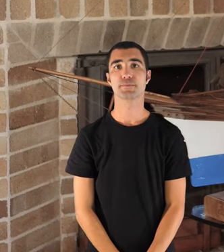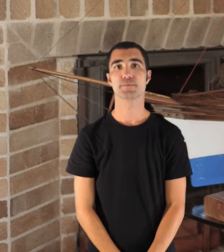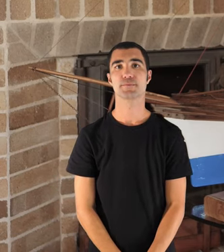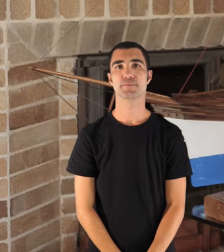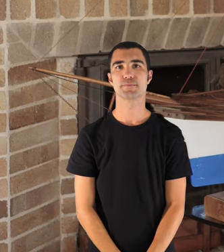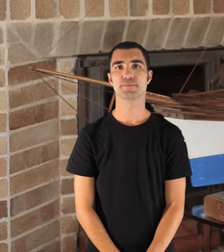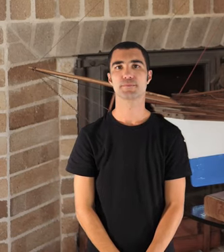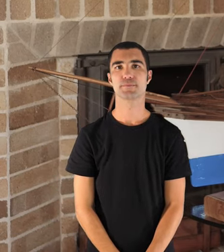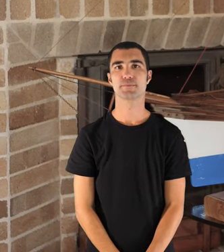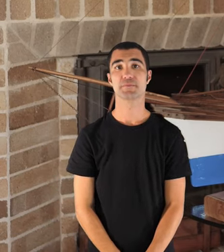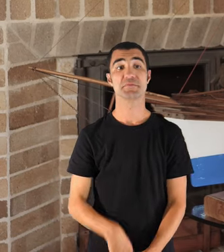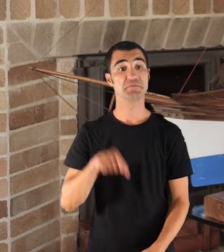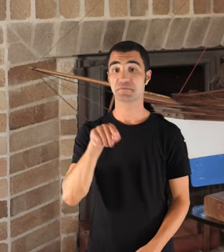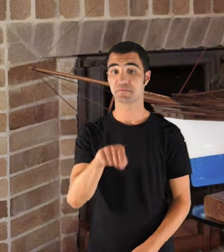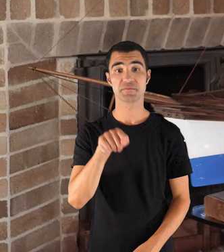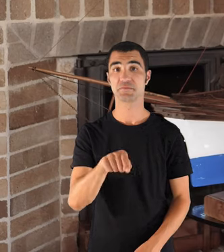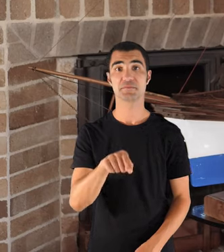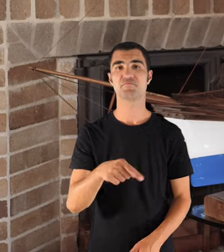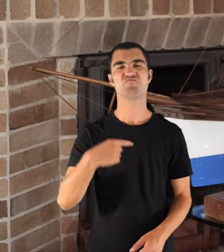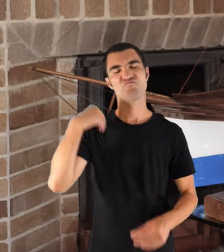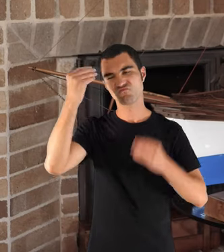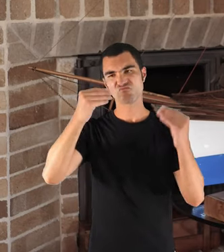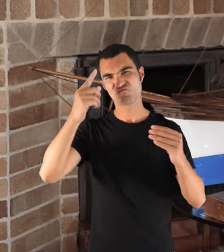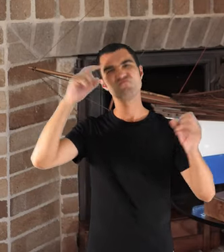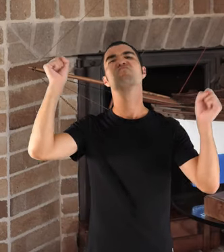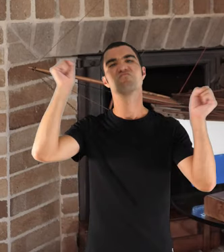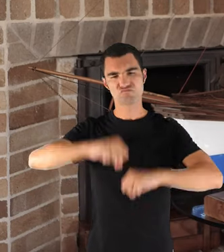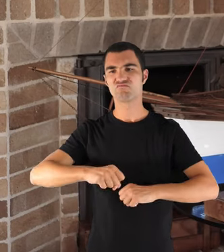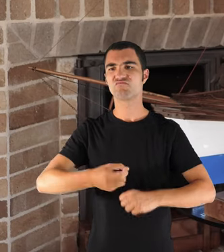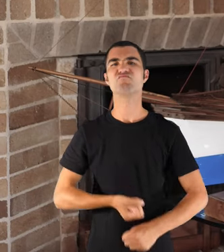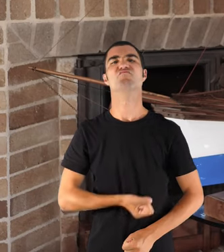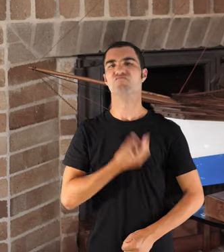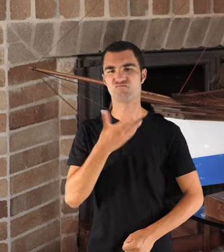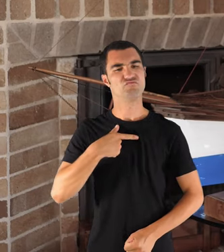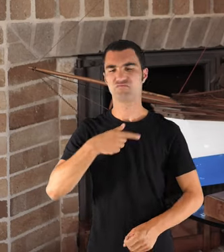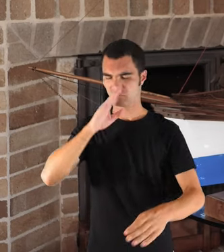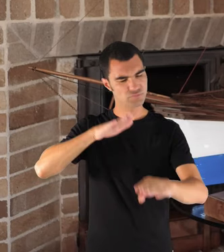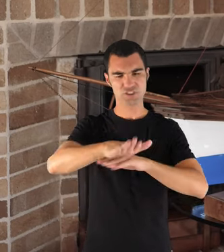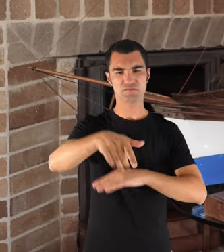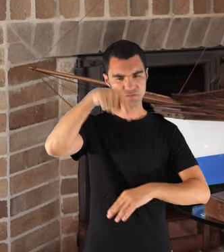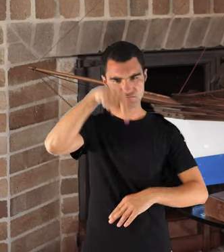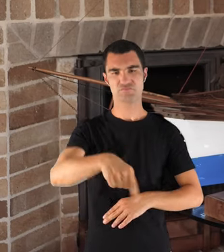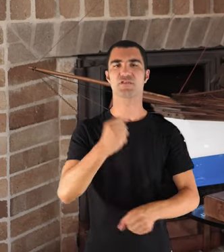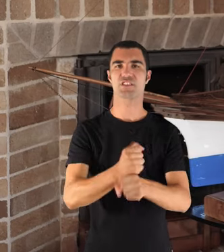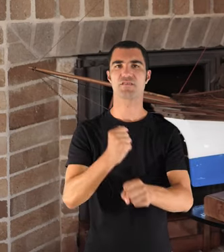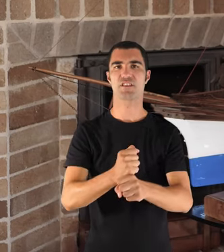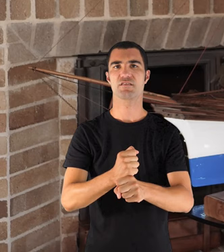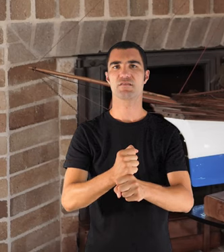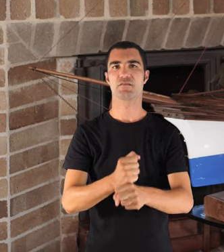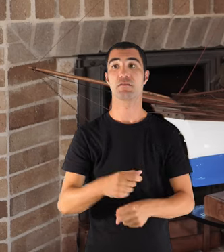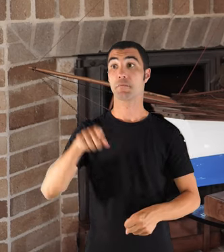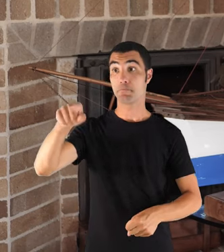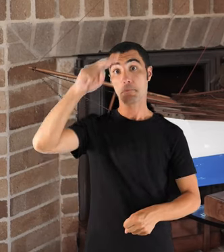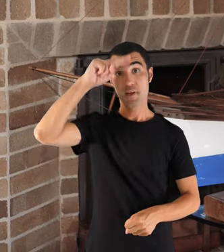ja dedicar-me amb aquesta feina. I mon pare, que s'havia dedicat a fer molta de plantilla i per